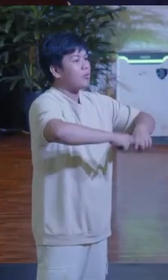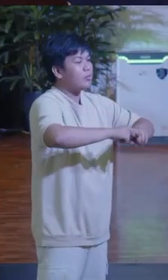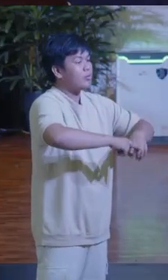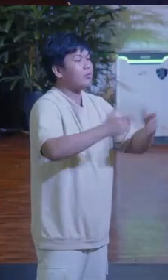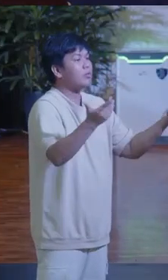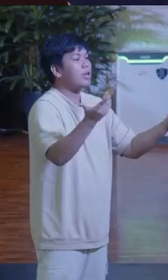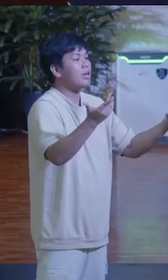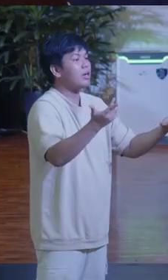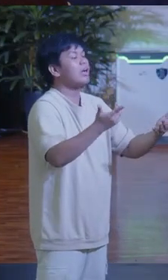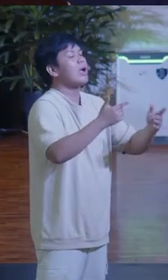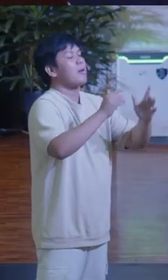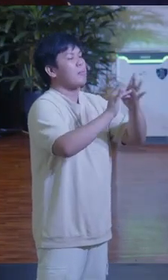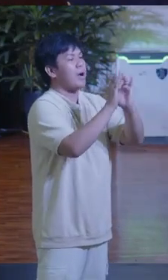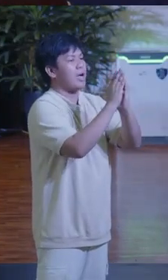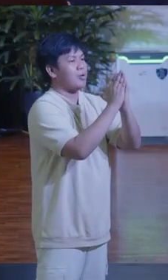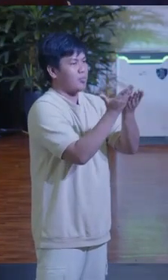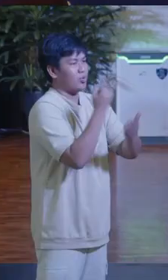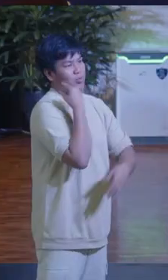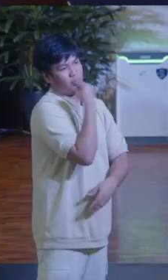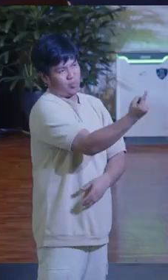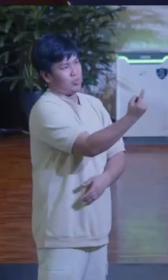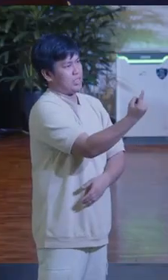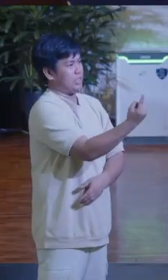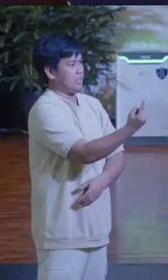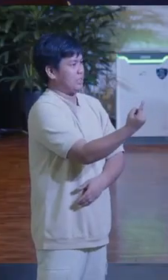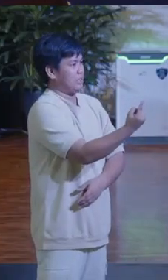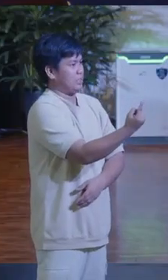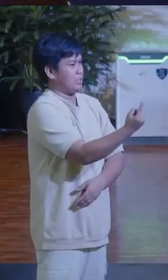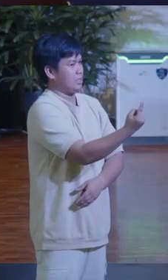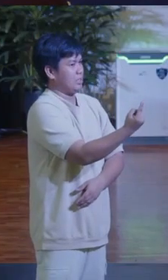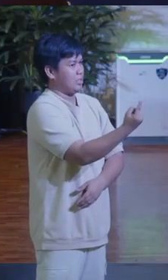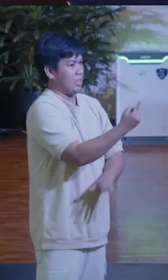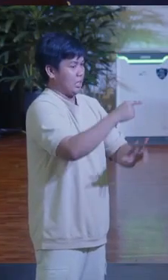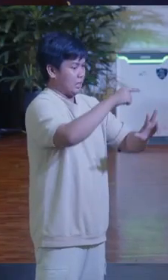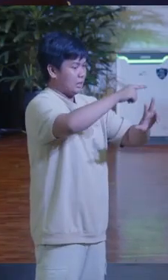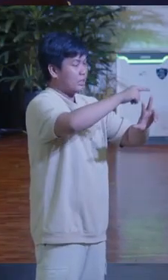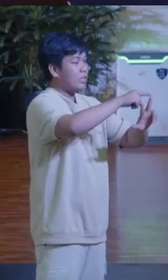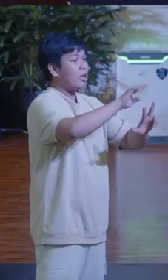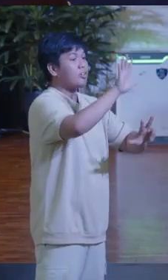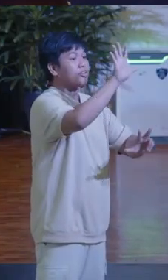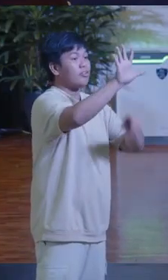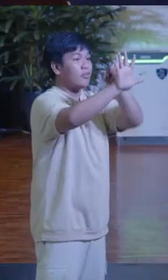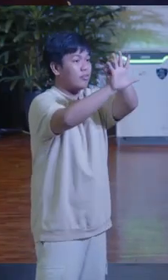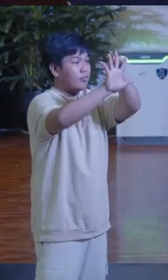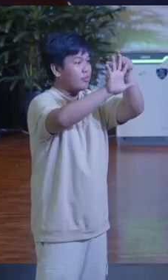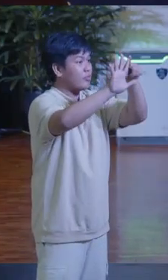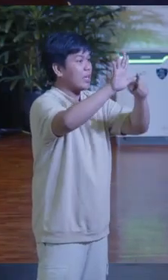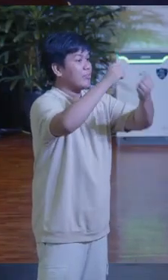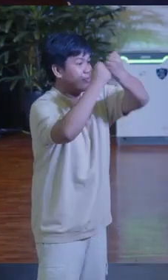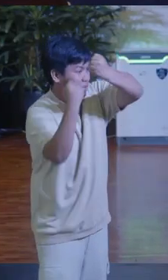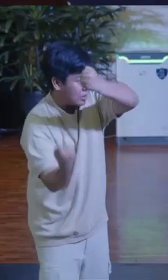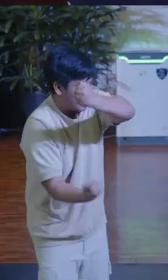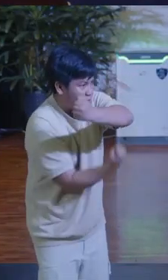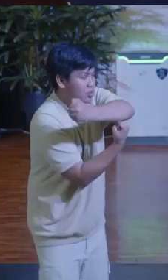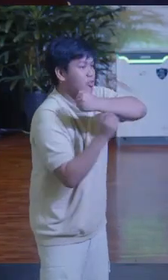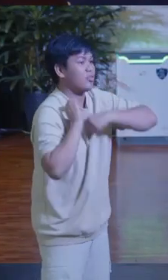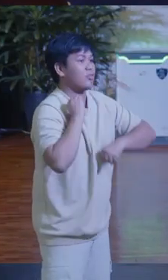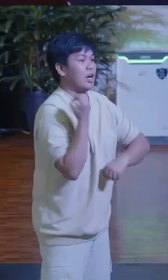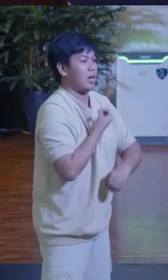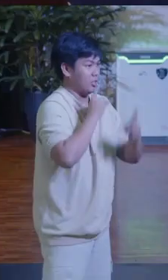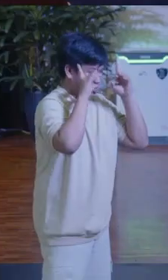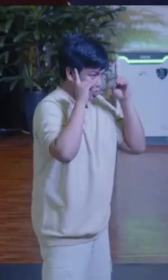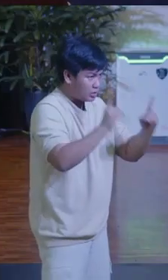alone. Yan po ang non-negotiable natin. Kung anong kanta ang nais kantahin ni Pastor Migs